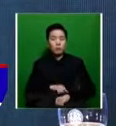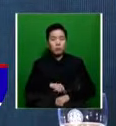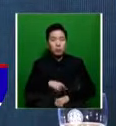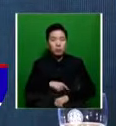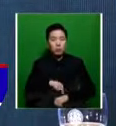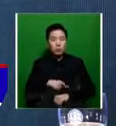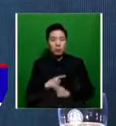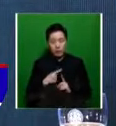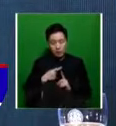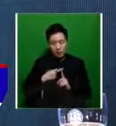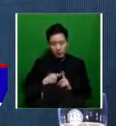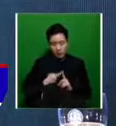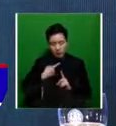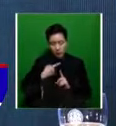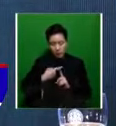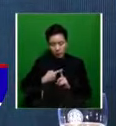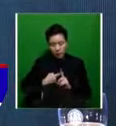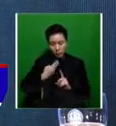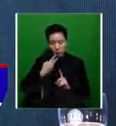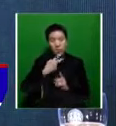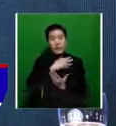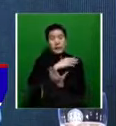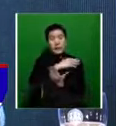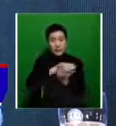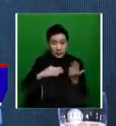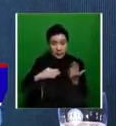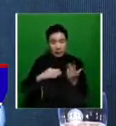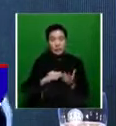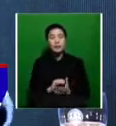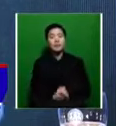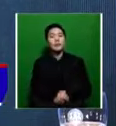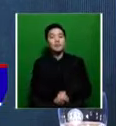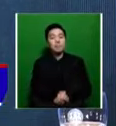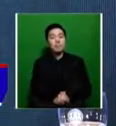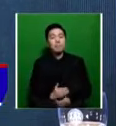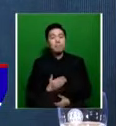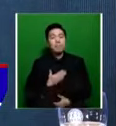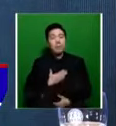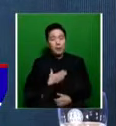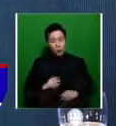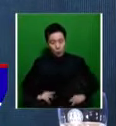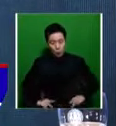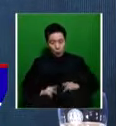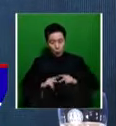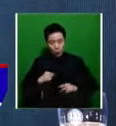าณ2เดือนครึ่งนะครับเราก็ยังสามารถที่จะ